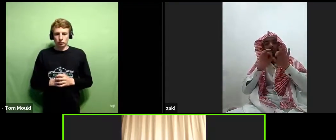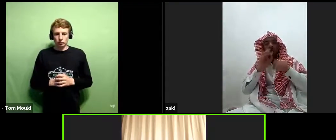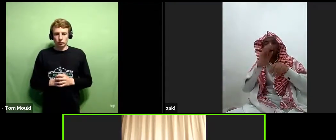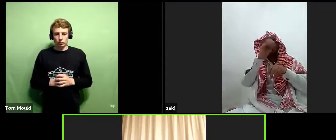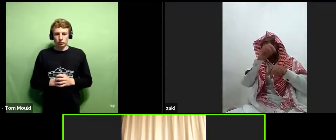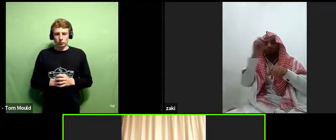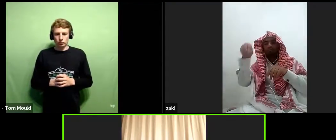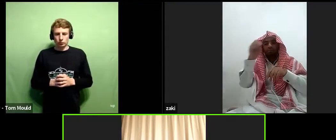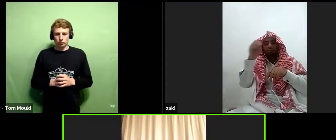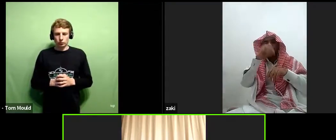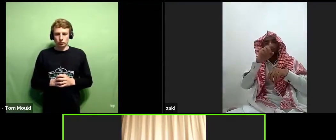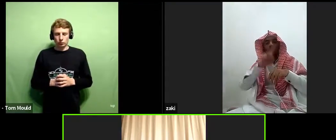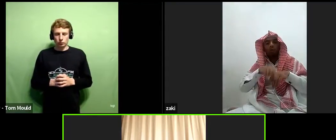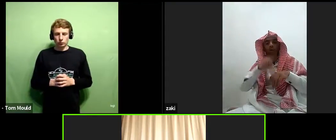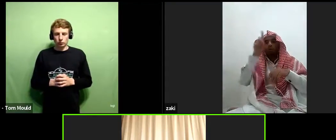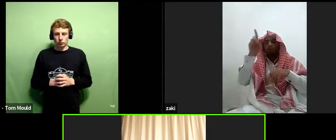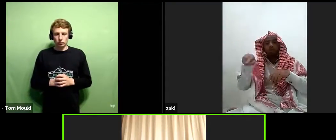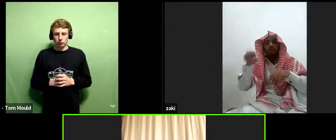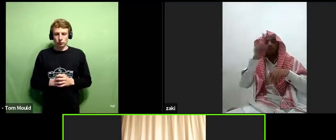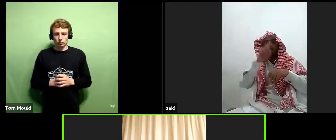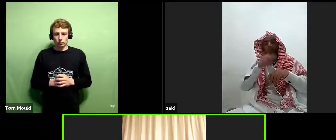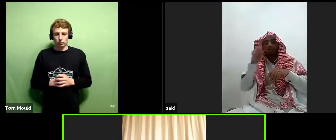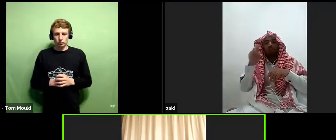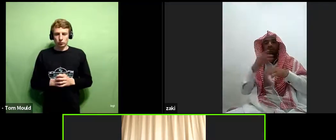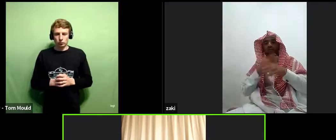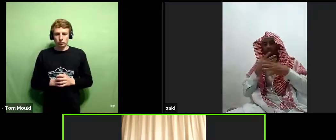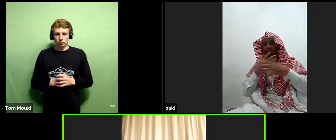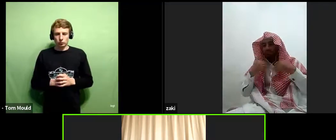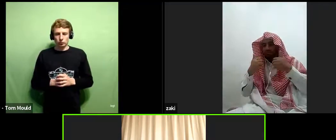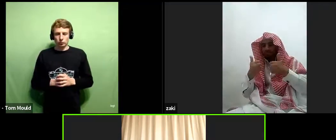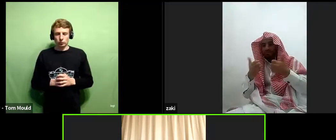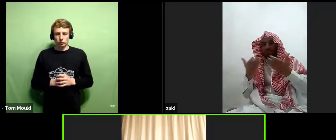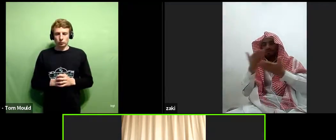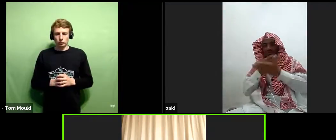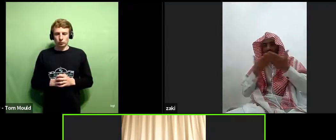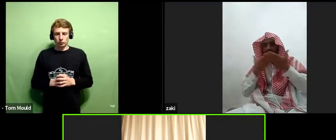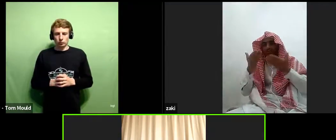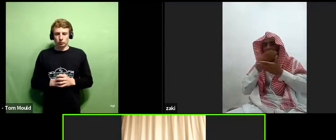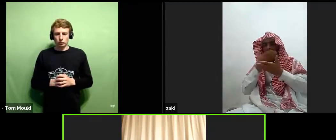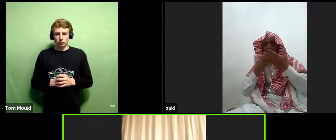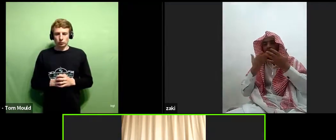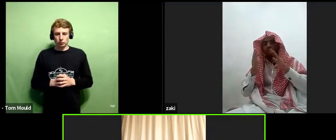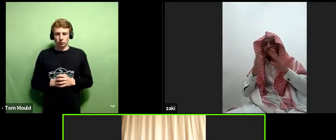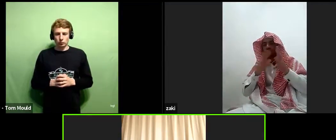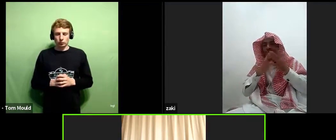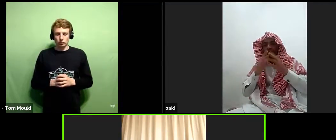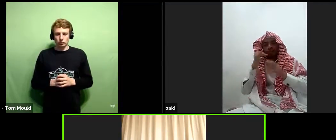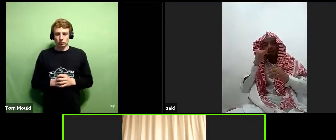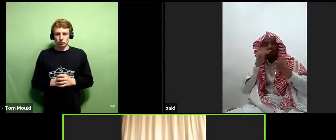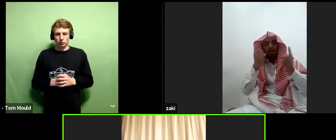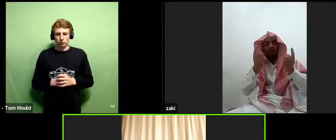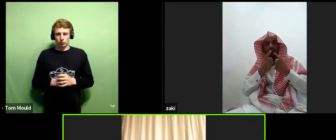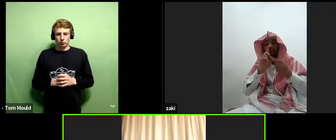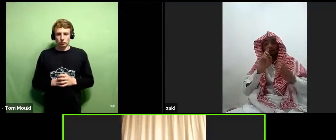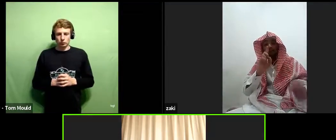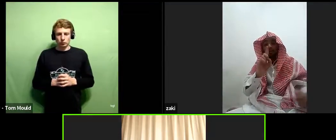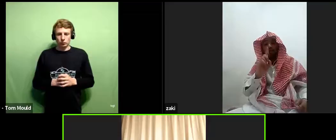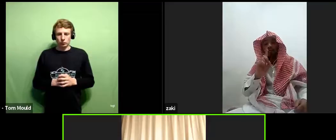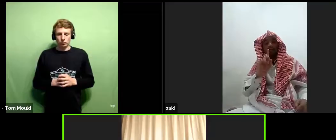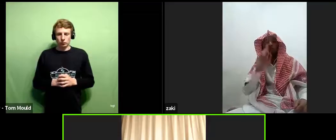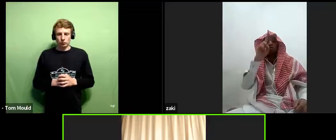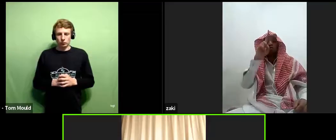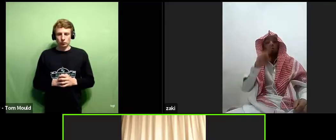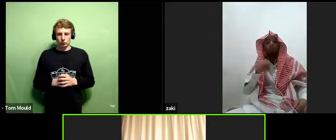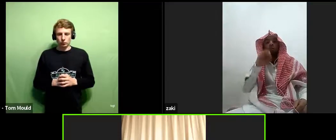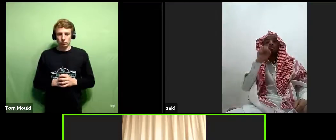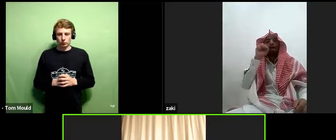الأوضاع والاطمئنان على أهله في ذلك البيت، لكن يكون ذلك في اليوم الذي هو